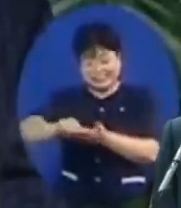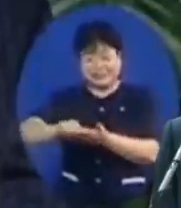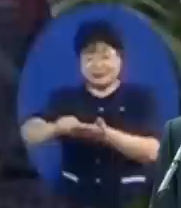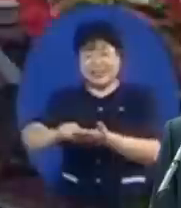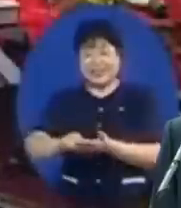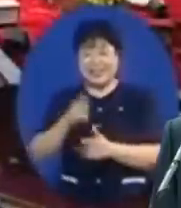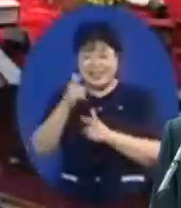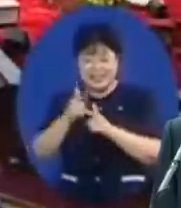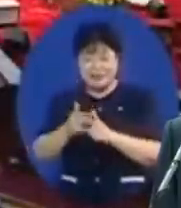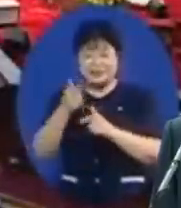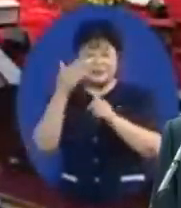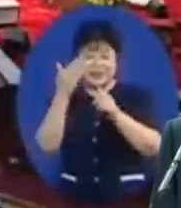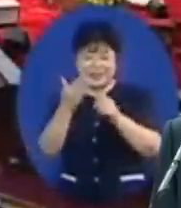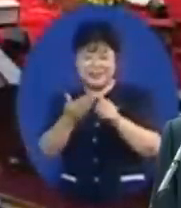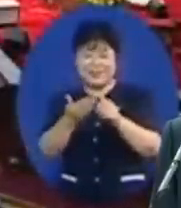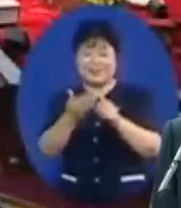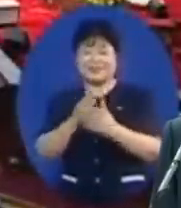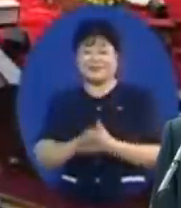예수님의